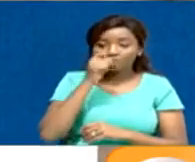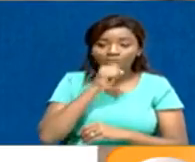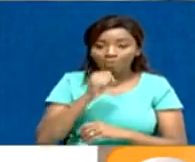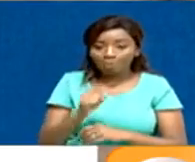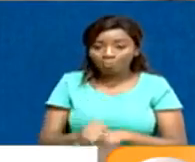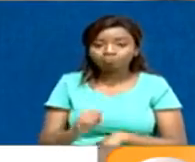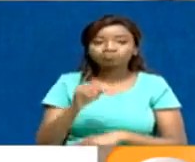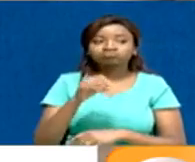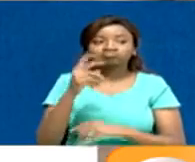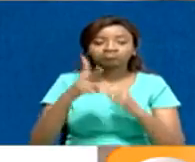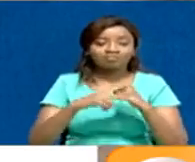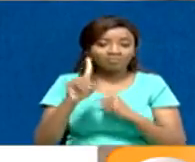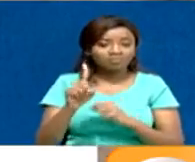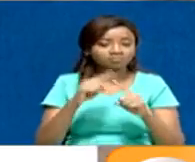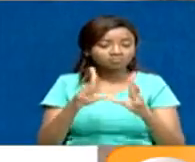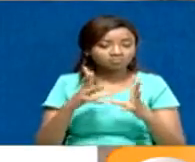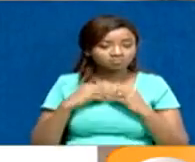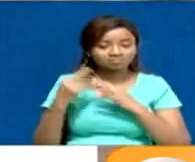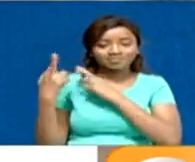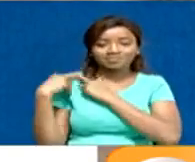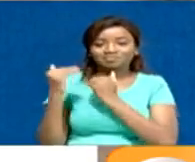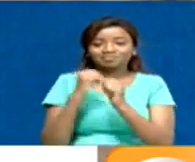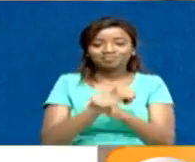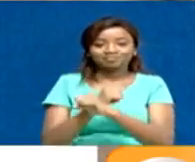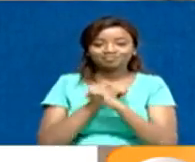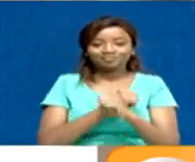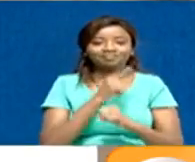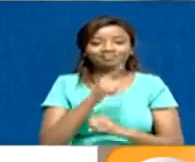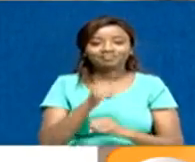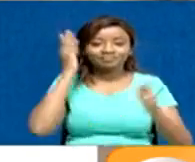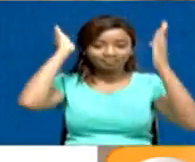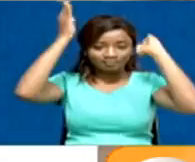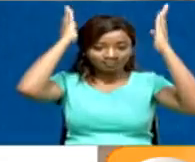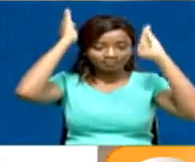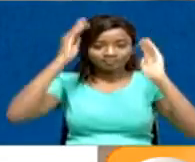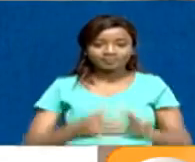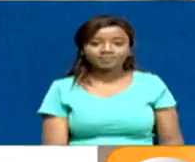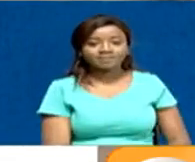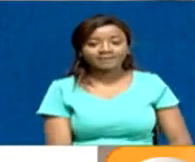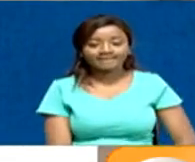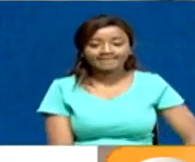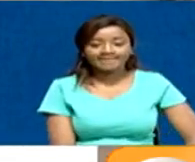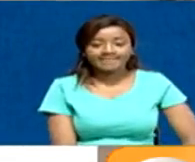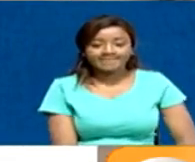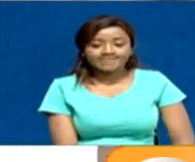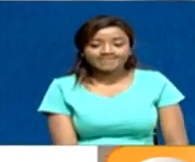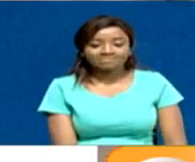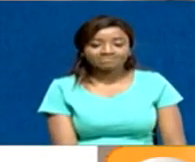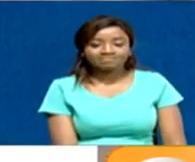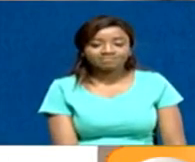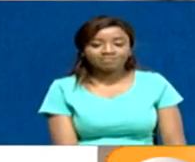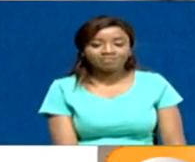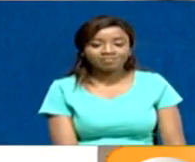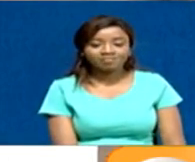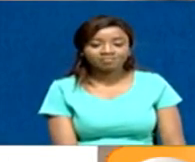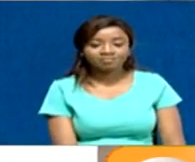Topos Lolima ameamua kujitwika jukumu la kulinda punda wa kijiji kizima. Cheboit Emmanuel, runinga ya Citizen